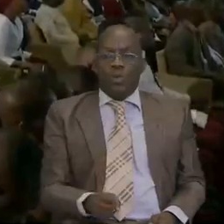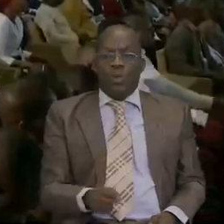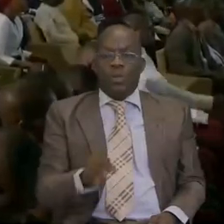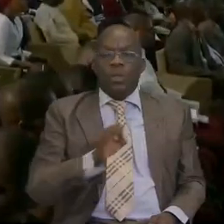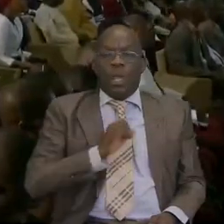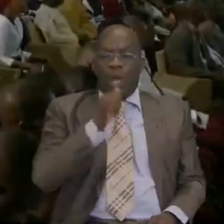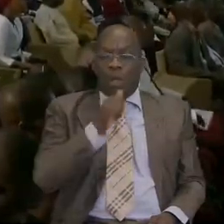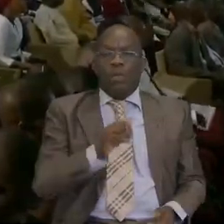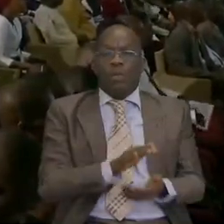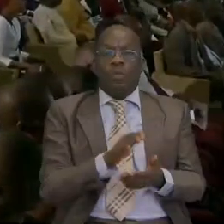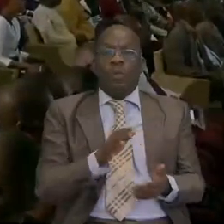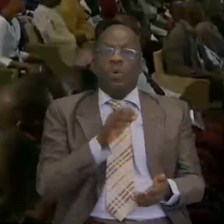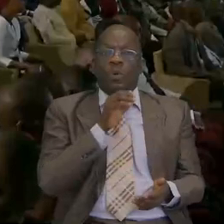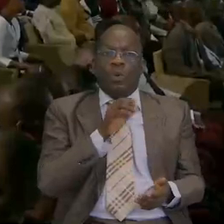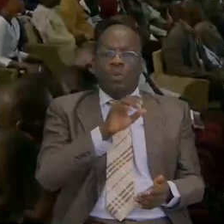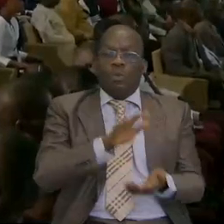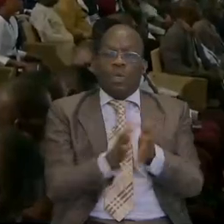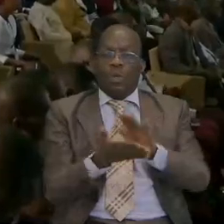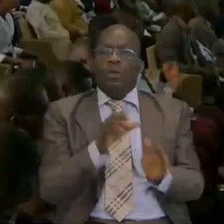Je prends de l'âge.